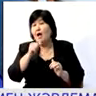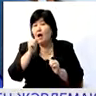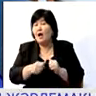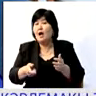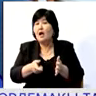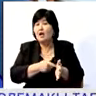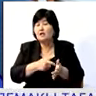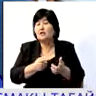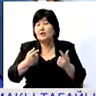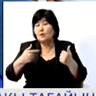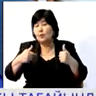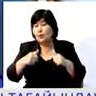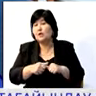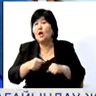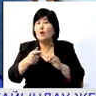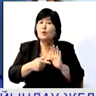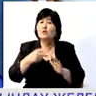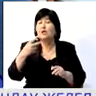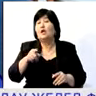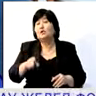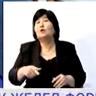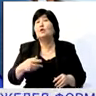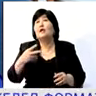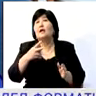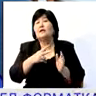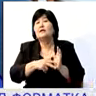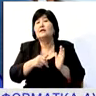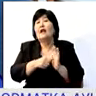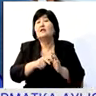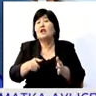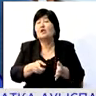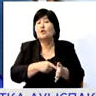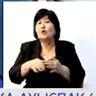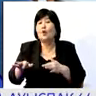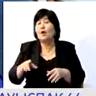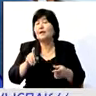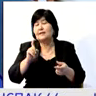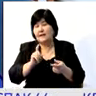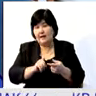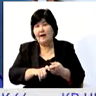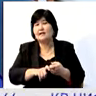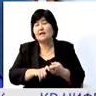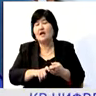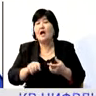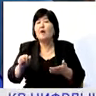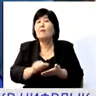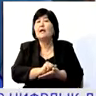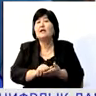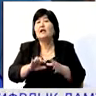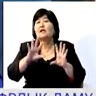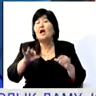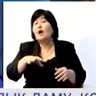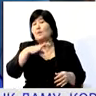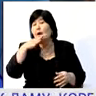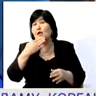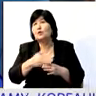өтініш хаты бойынша түсті. Соның ішінде 186-сы тергеу әрекеттерінің қатысы материалдары бойынша. Басым